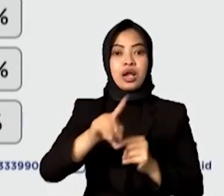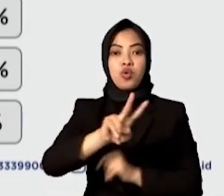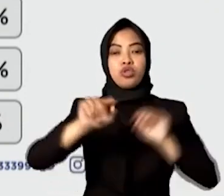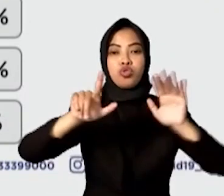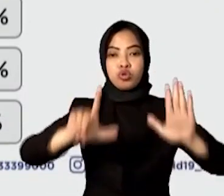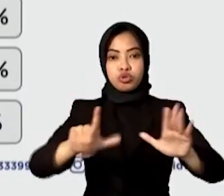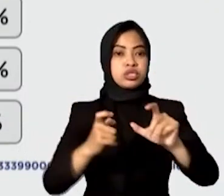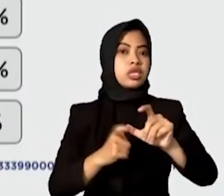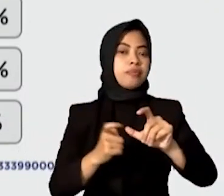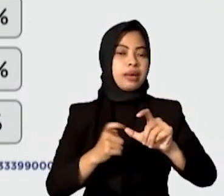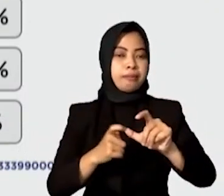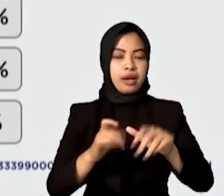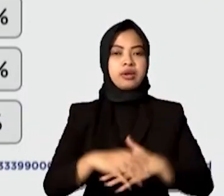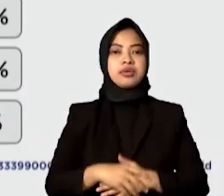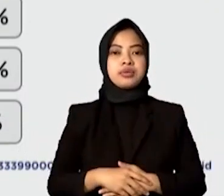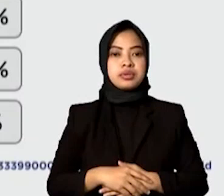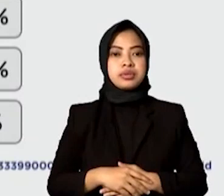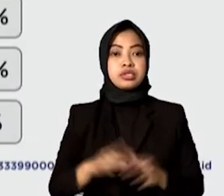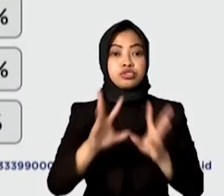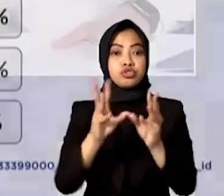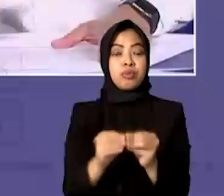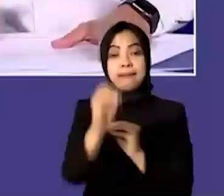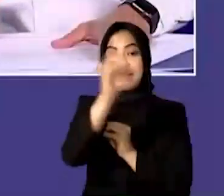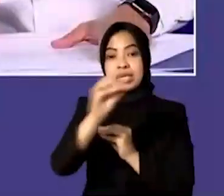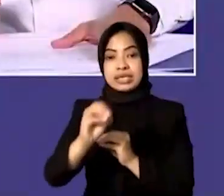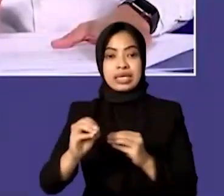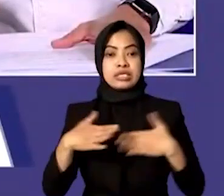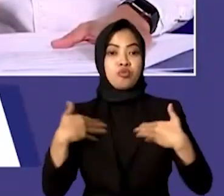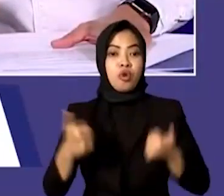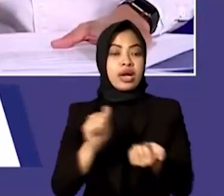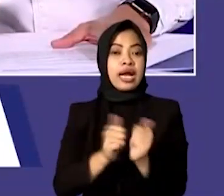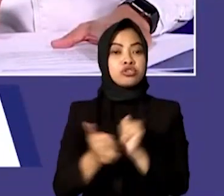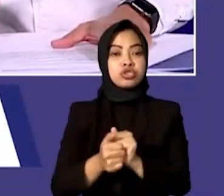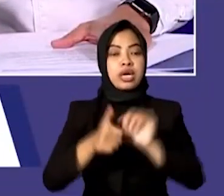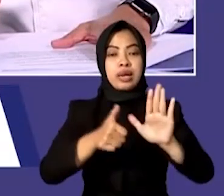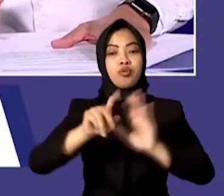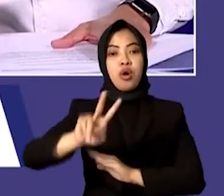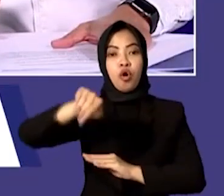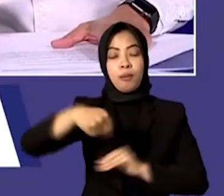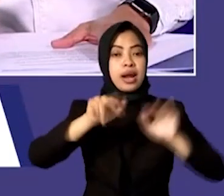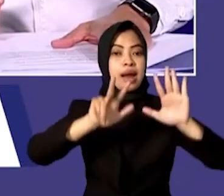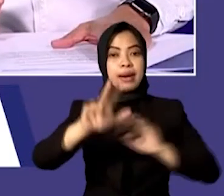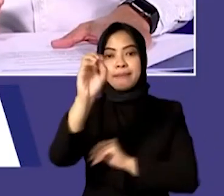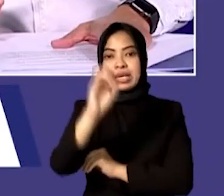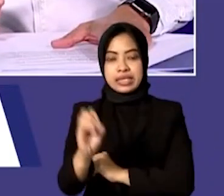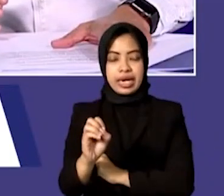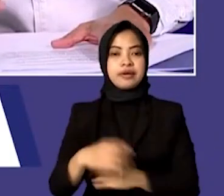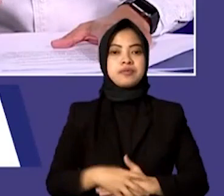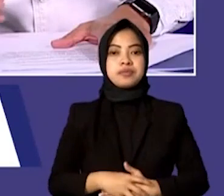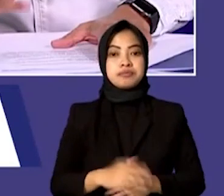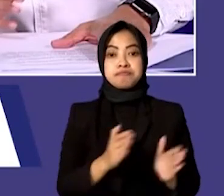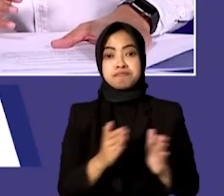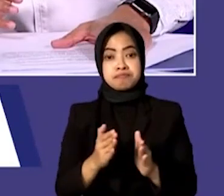27 Sep persentase kesembuhan di Papua adalah sebesar 62,8 persen